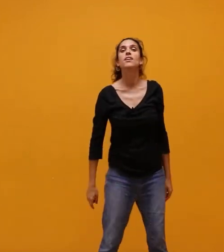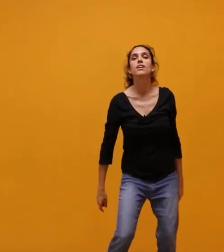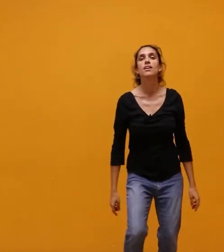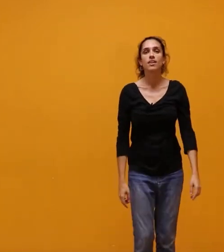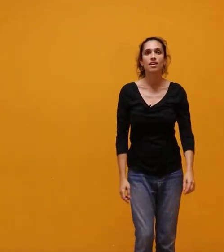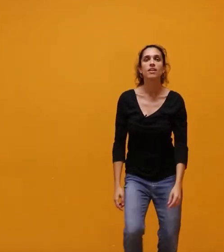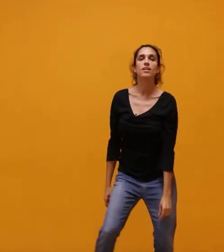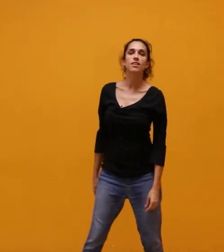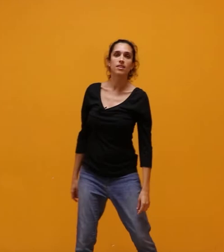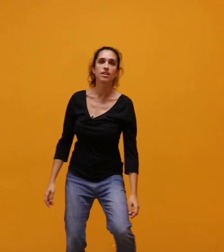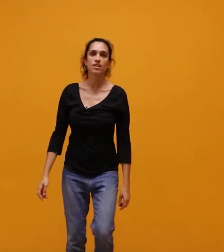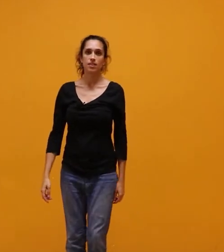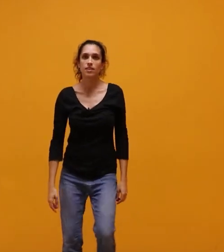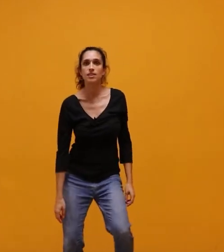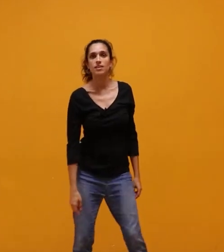Pensa en un món més bé.